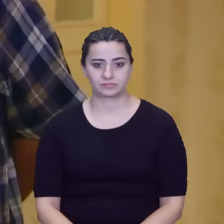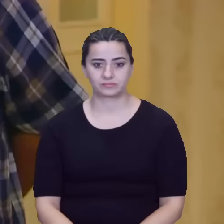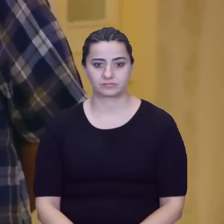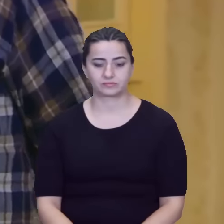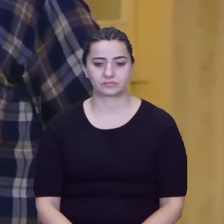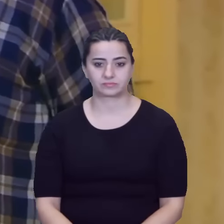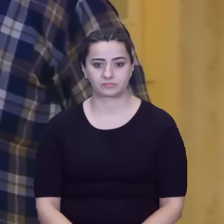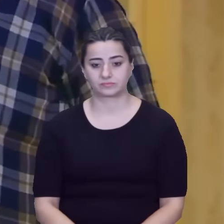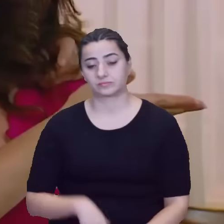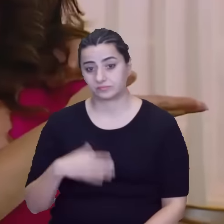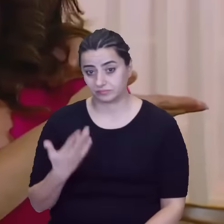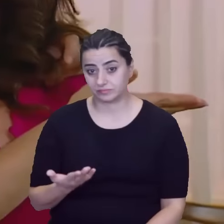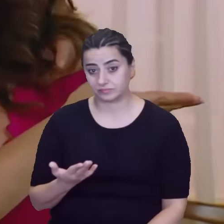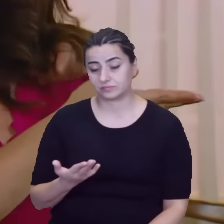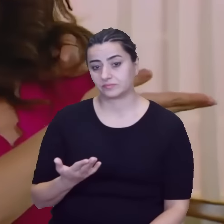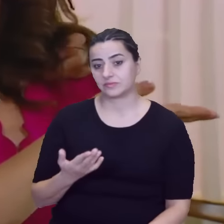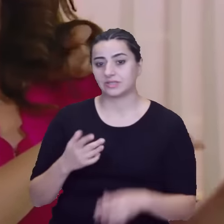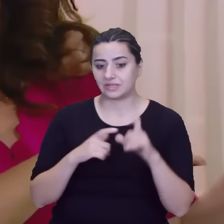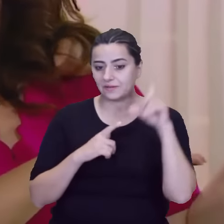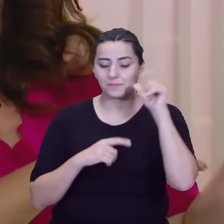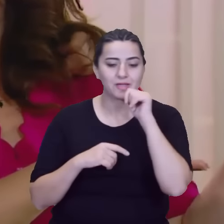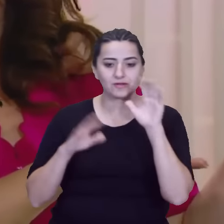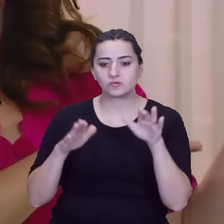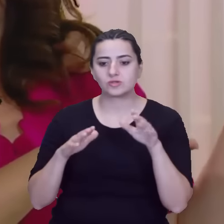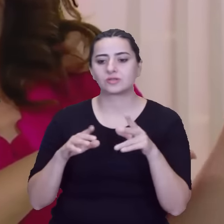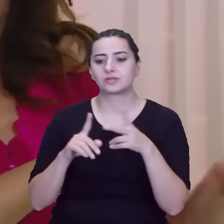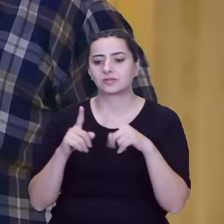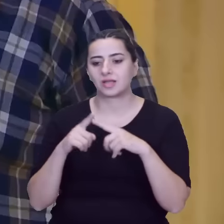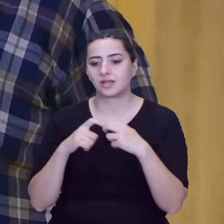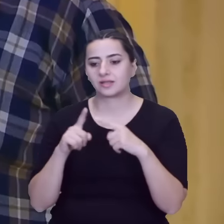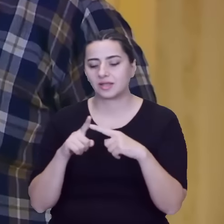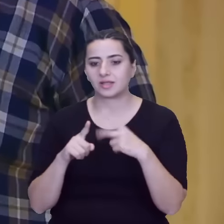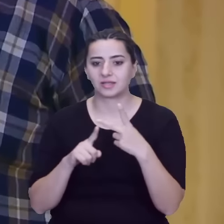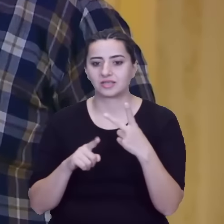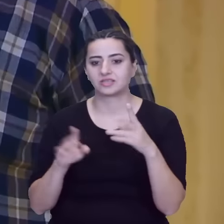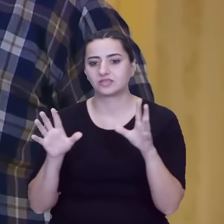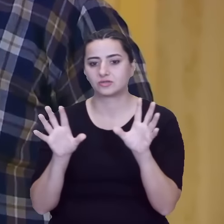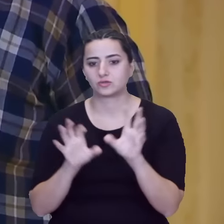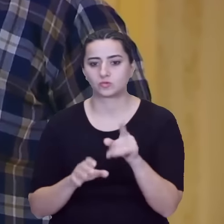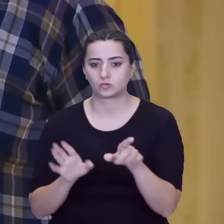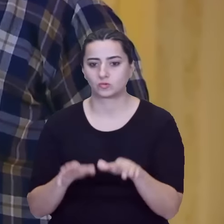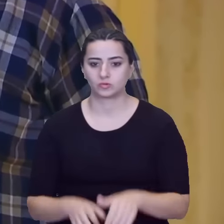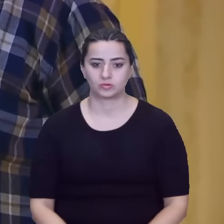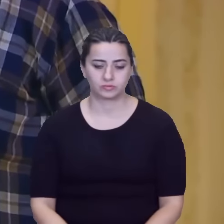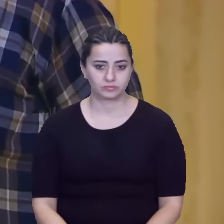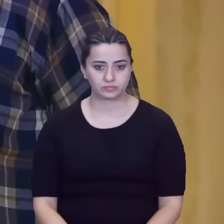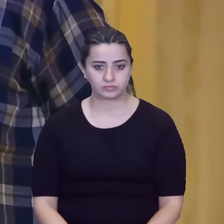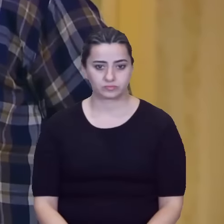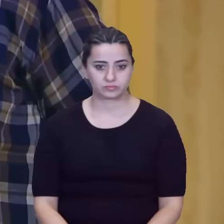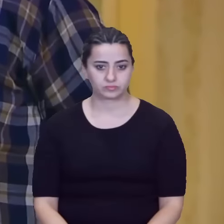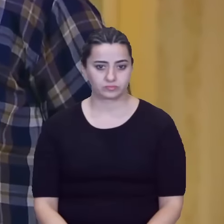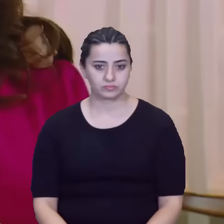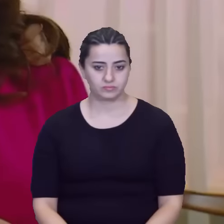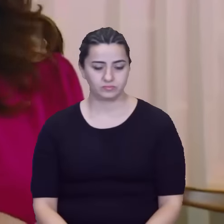Bak, yani Seyfi Bey'in kuşu TRT 2'yi çekiyor. Fehmi şaşkın gözlerini kıstı,